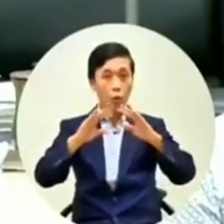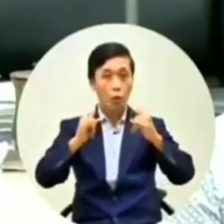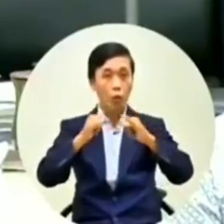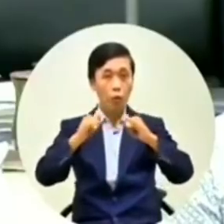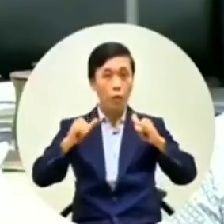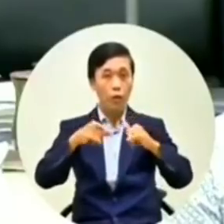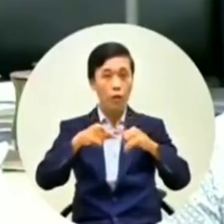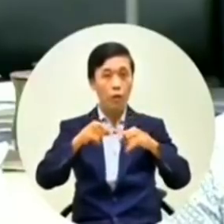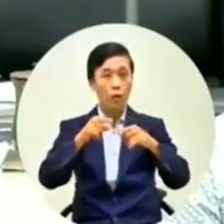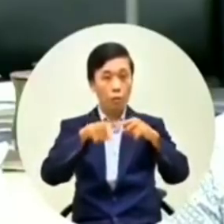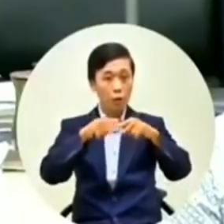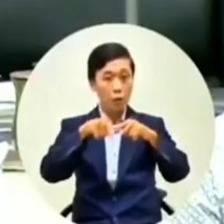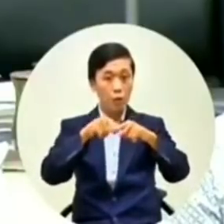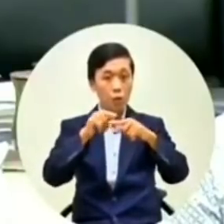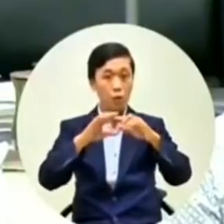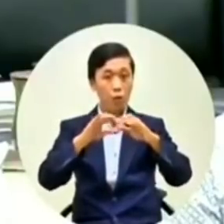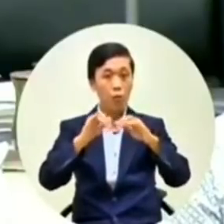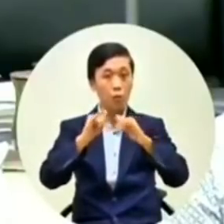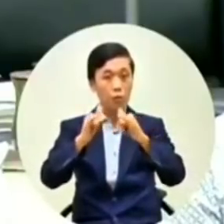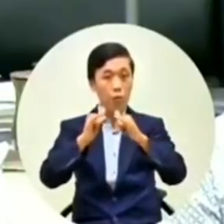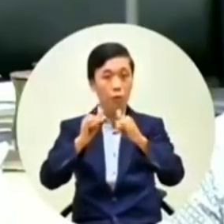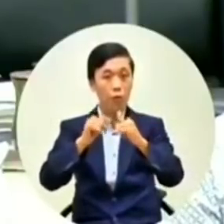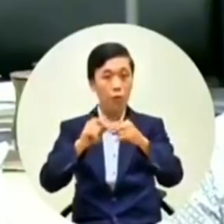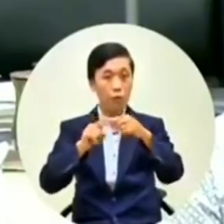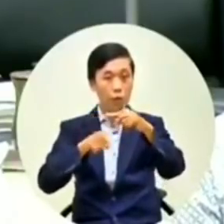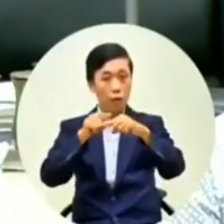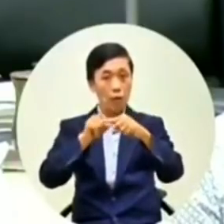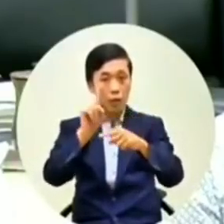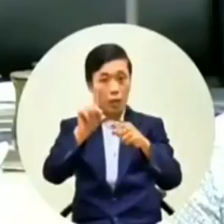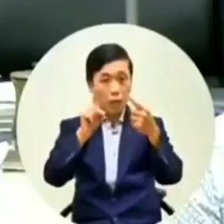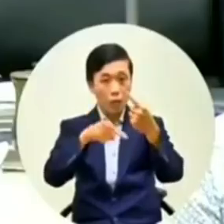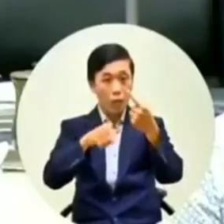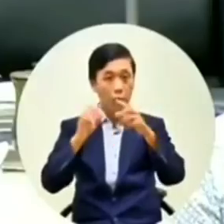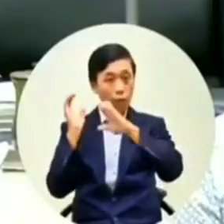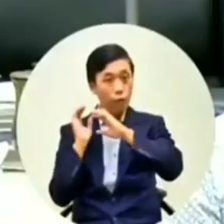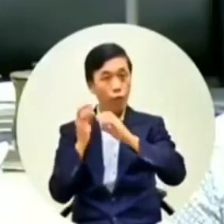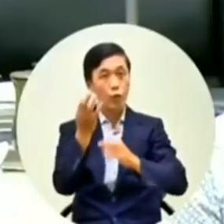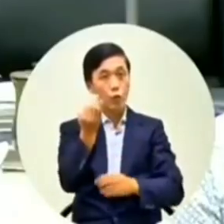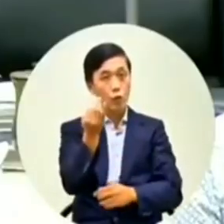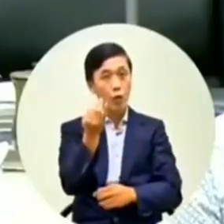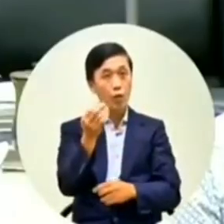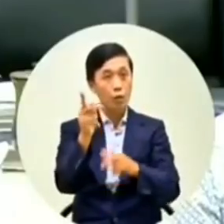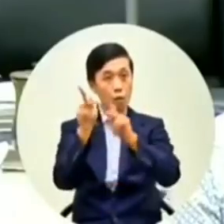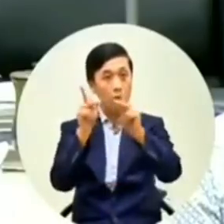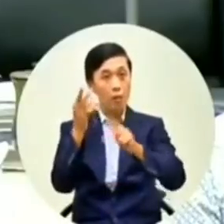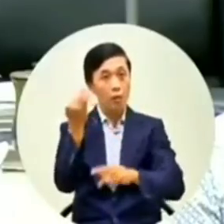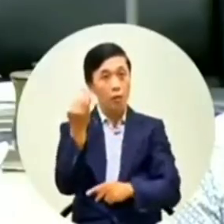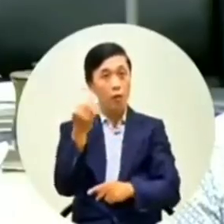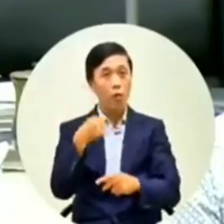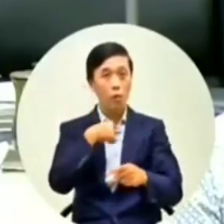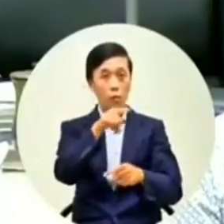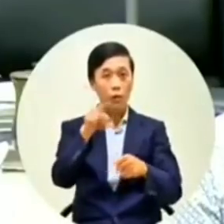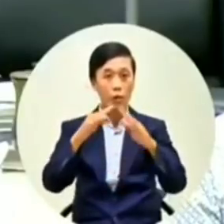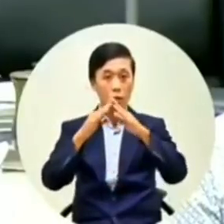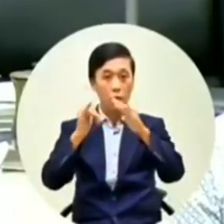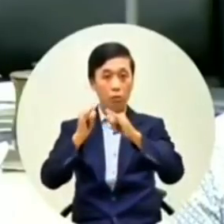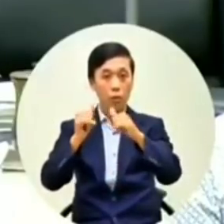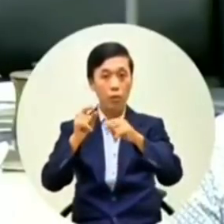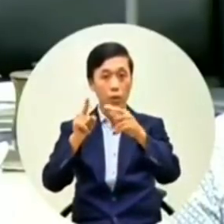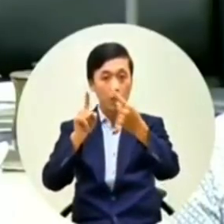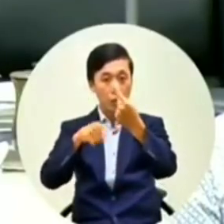写在里面啊，我们一个国人要平均负债多少？财政局长，负债多少？我们一个市民要负债多